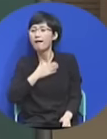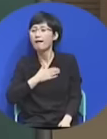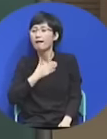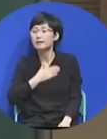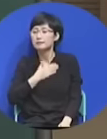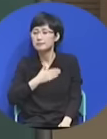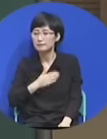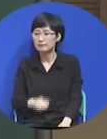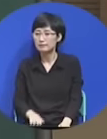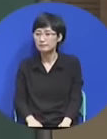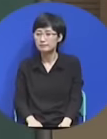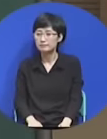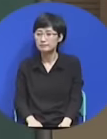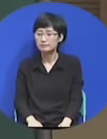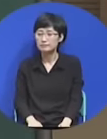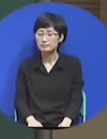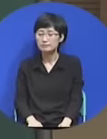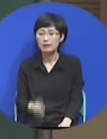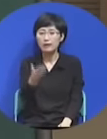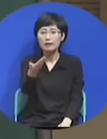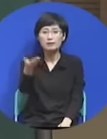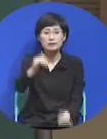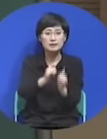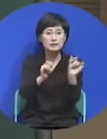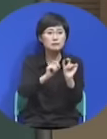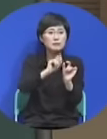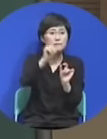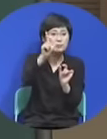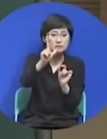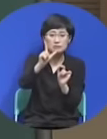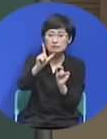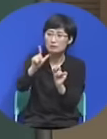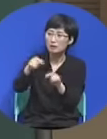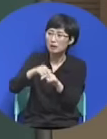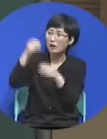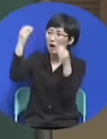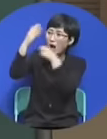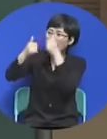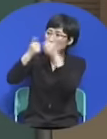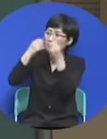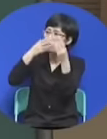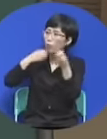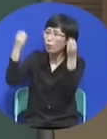因为全能的神借着灵降临，所以他知道你们需要什么。 그런데 안타깝게도요, 많은 사람들이 그렇게 막 헛고생을 합니다.